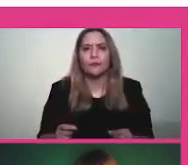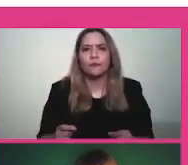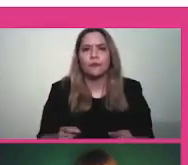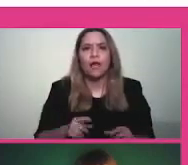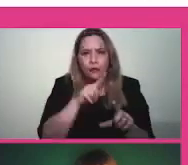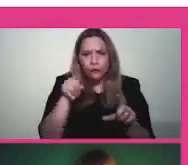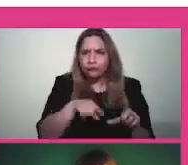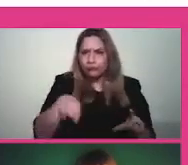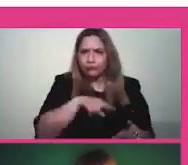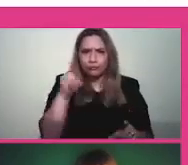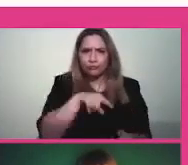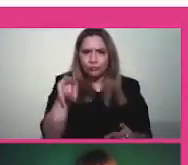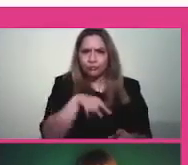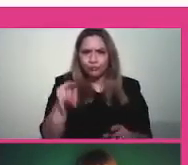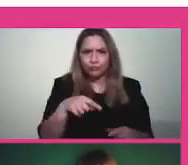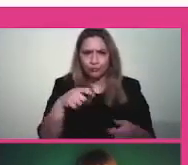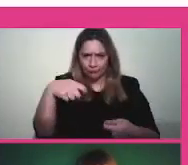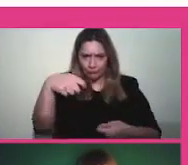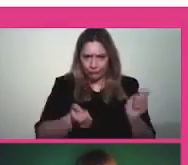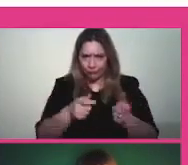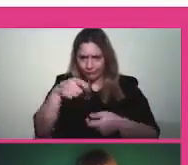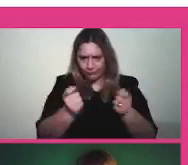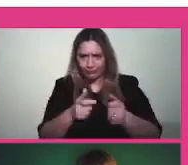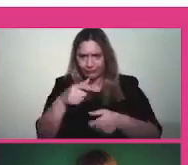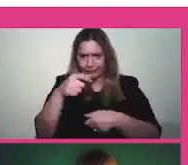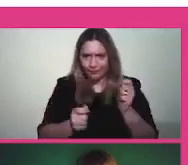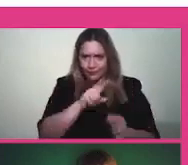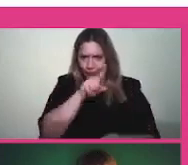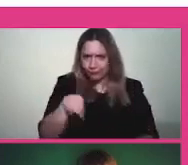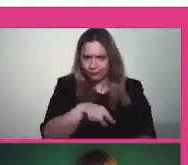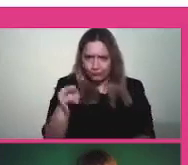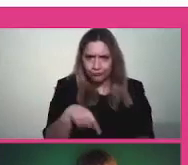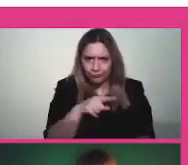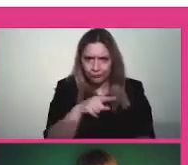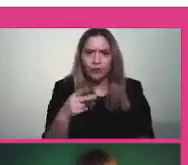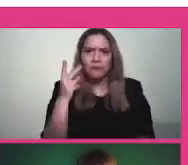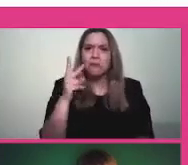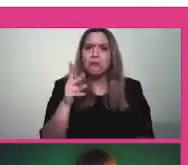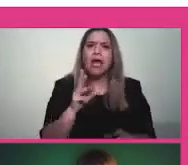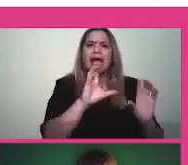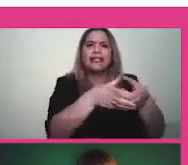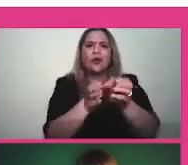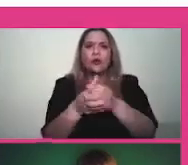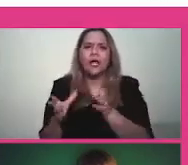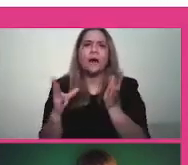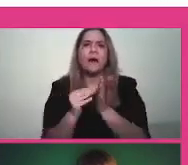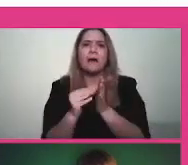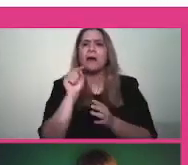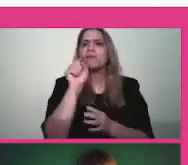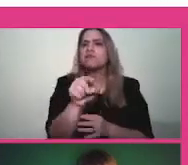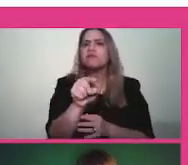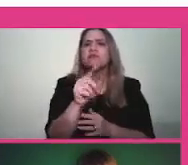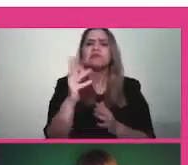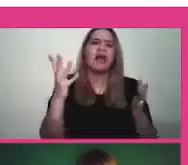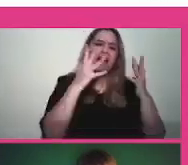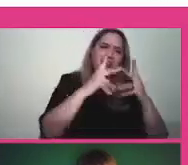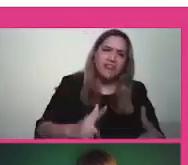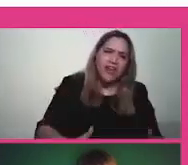τροχό. Μας εμφανίζει μια κατηγορία, για παράδειγμα εδώ έχουμε την κατηγορία θέατρο